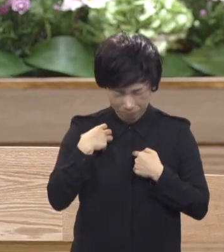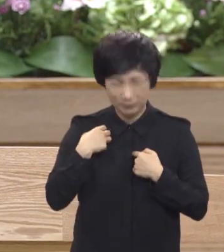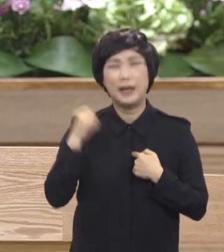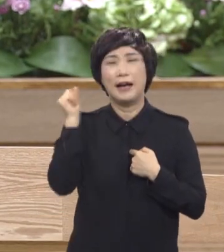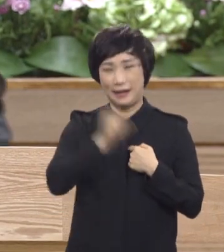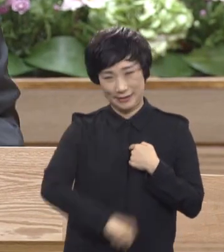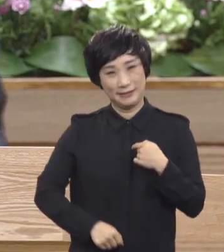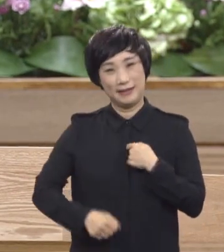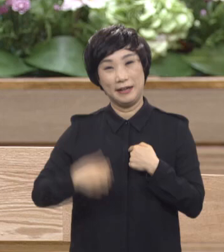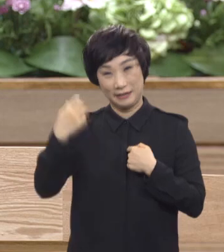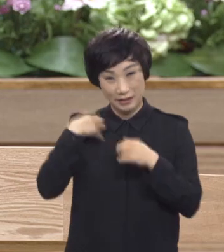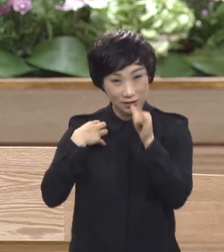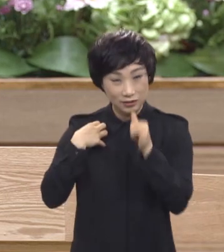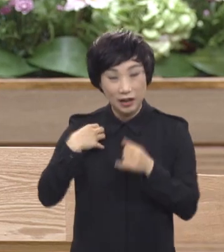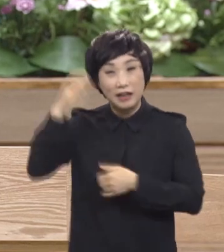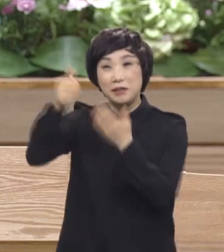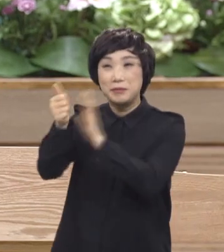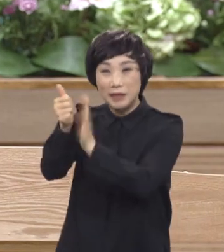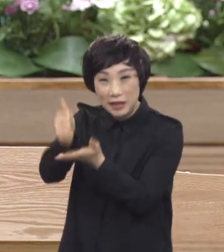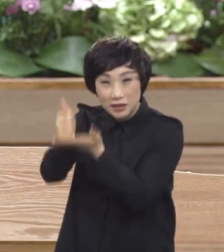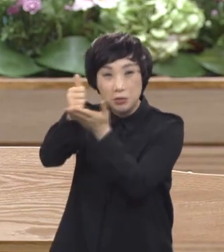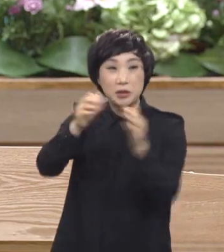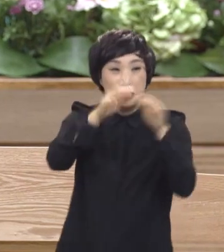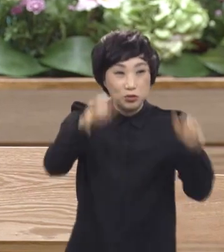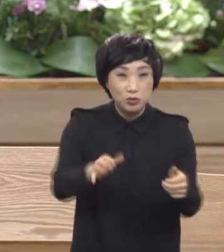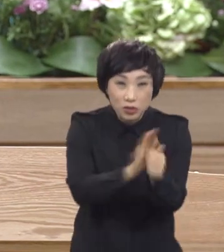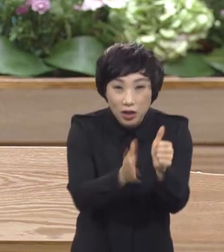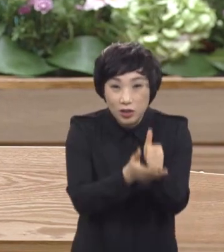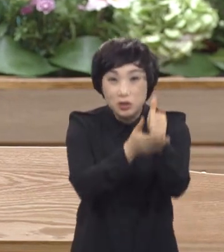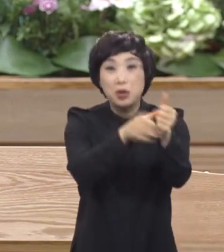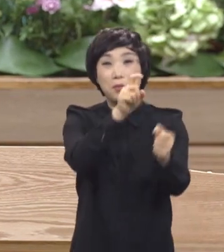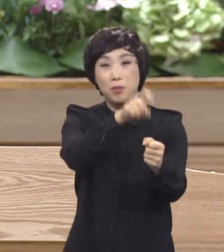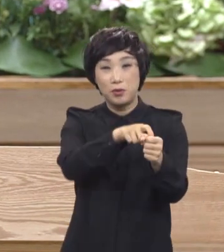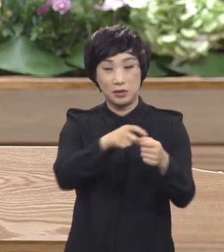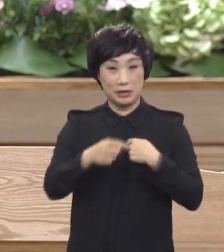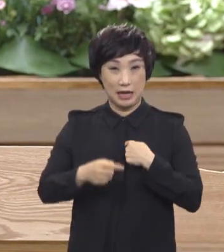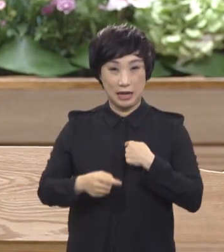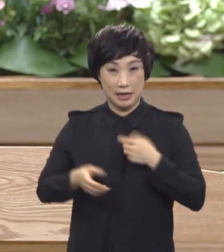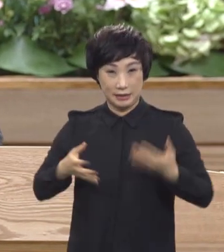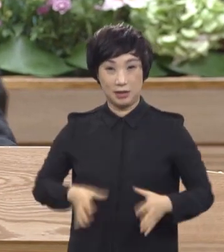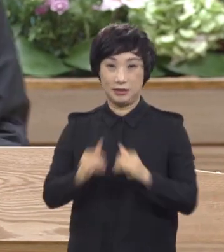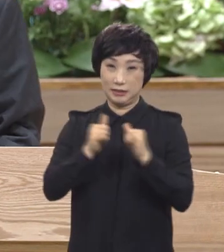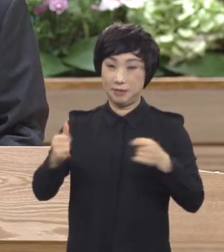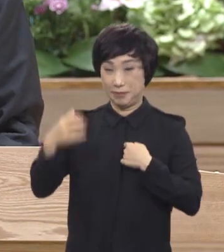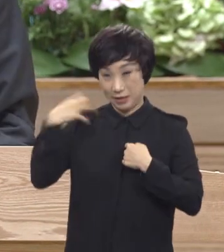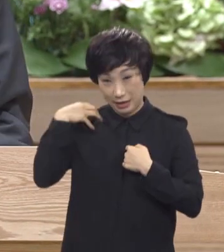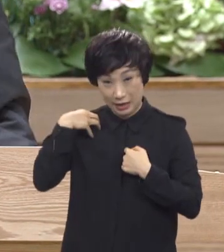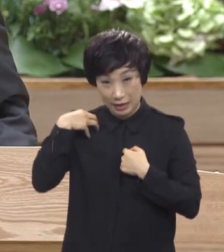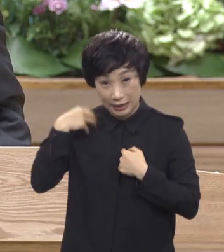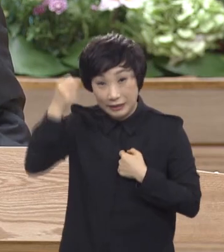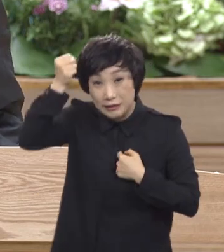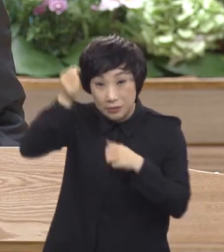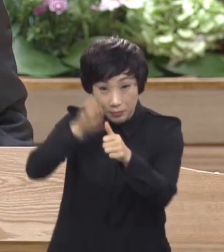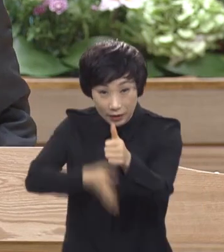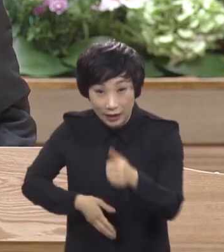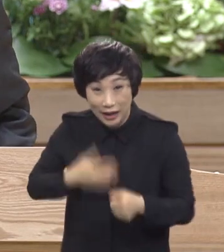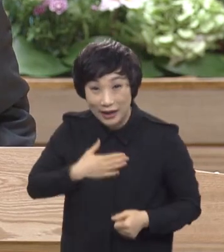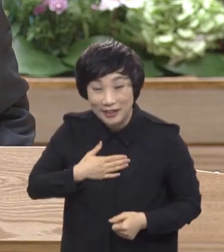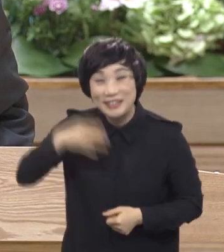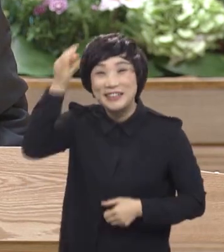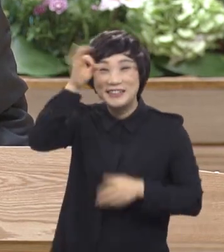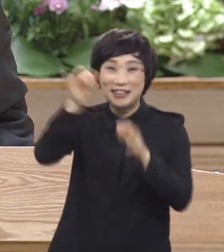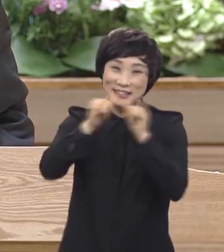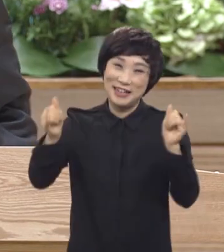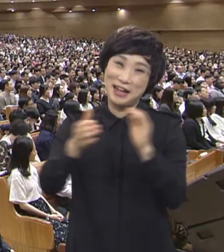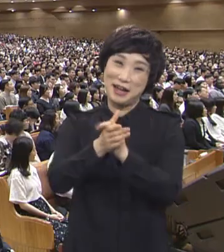하나님을 대접하고 이웃을 대접하기 위하여 내가 태어난 사람이라 이 말입니다 인정하면